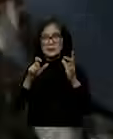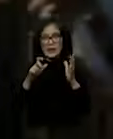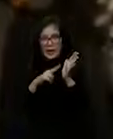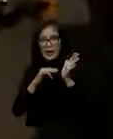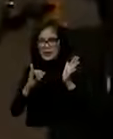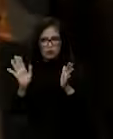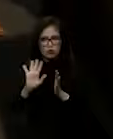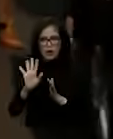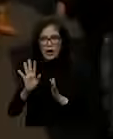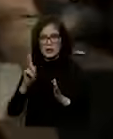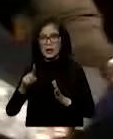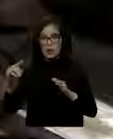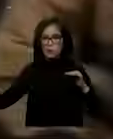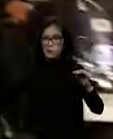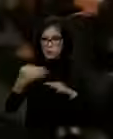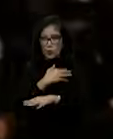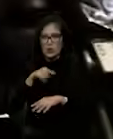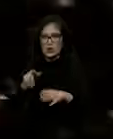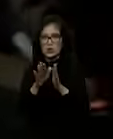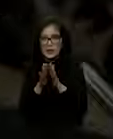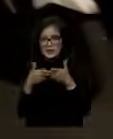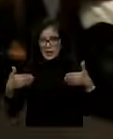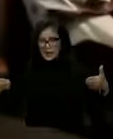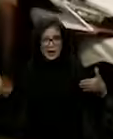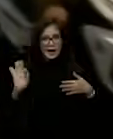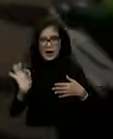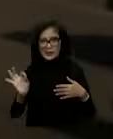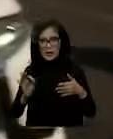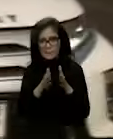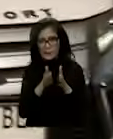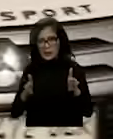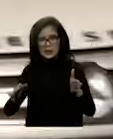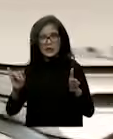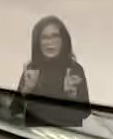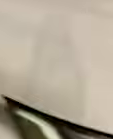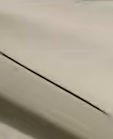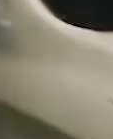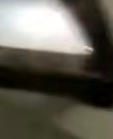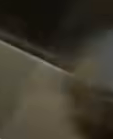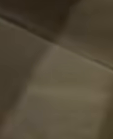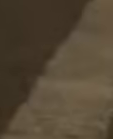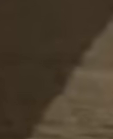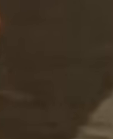kecepatan, tidak dilengkapi STNK, parkir liar, hingga berkendara di bawah pengaruh alkohol.